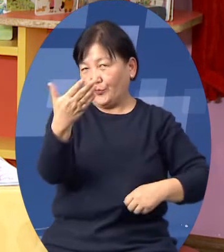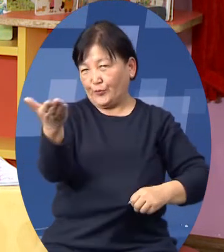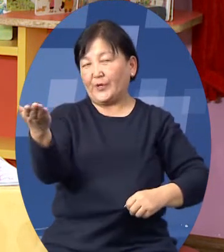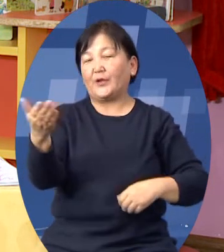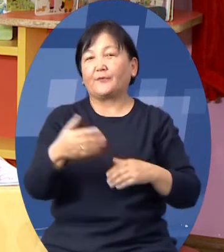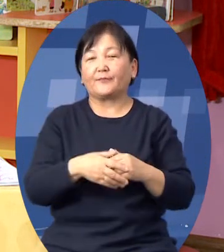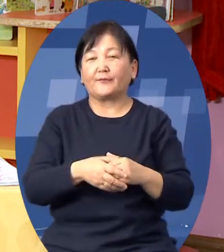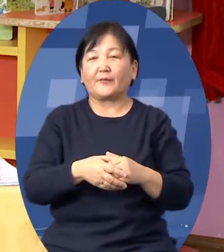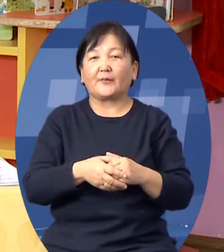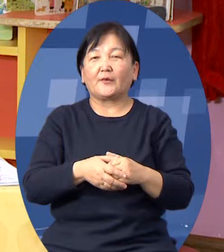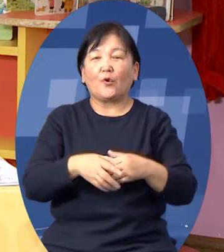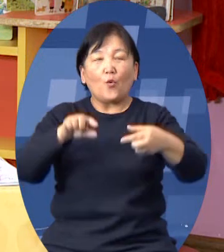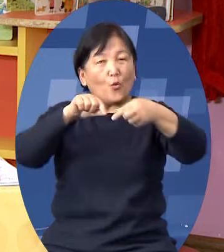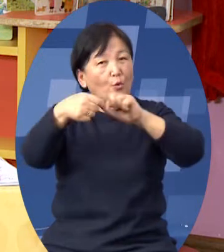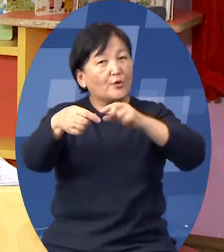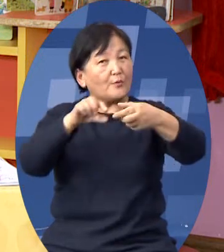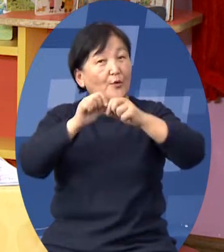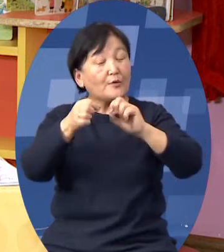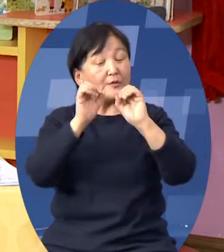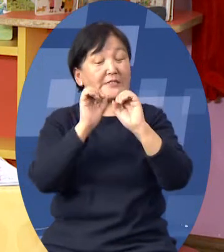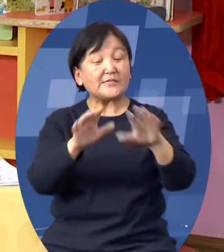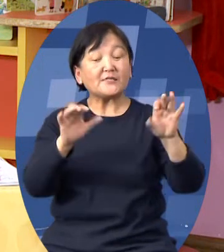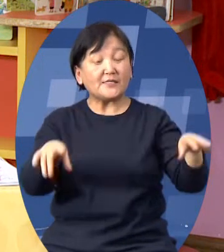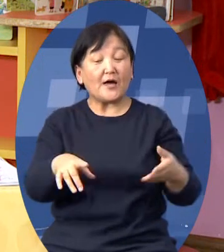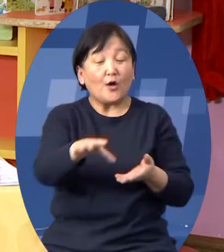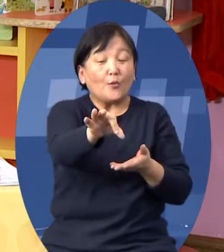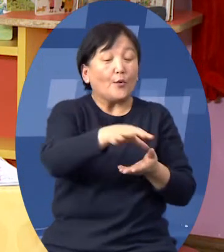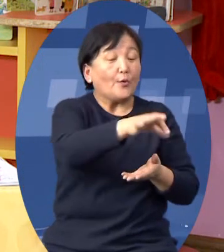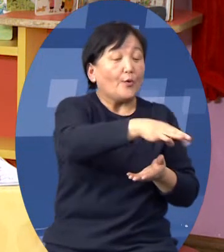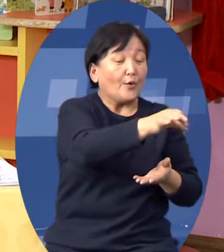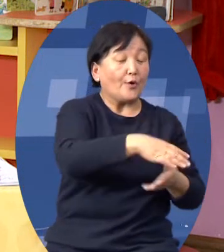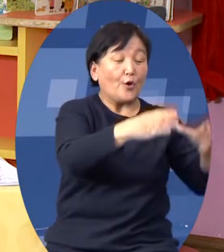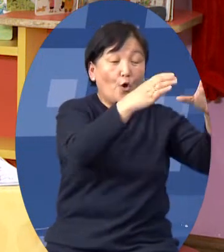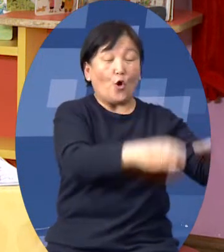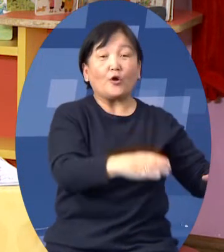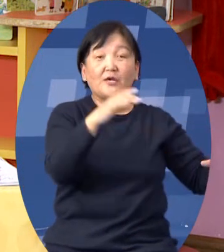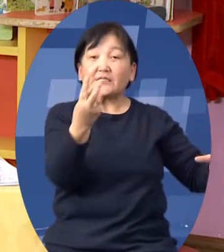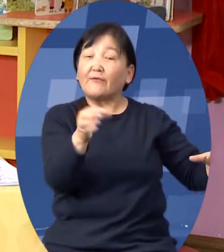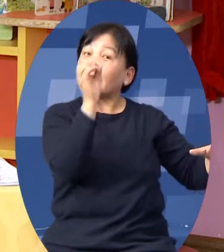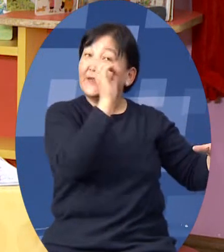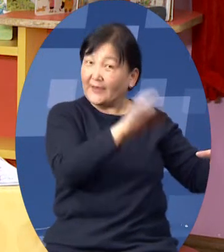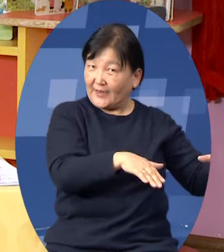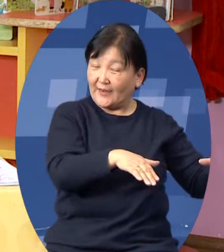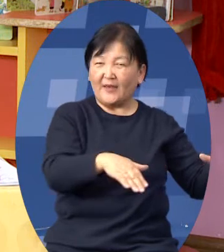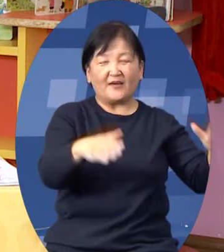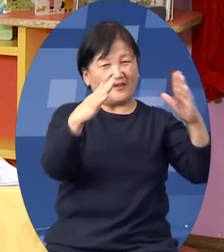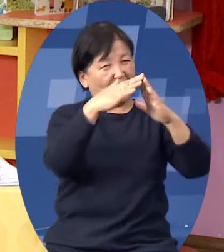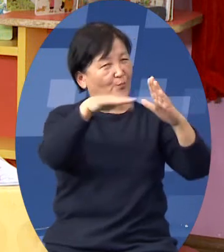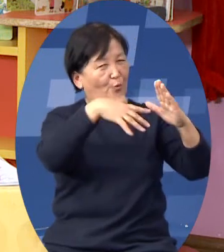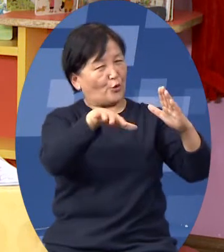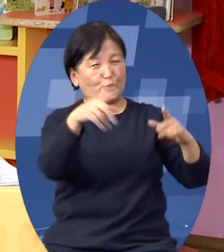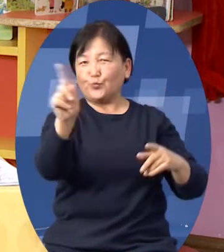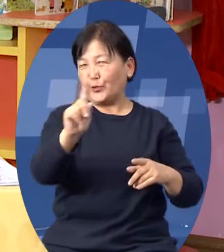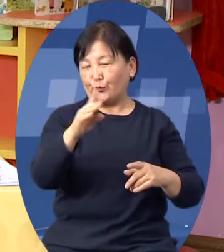бүгдээрээ ингэж урж бохирдуулсан цаасаа түүгээд хогийн саван заавал хийш шүү. Тэгэхгүй бол яах вэ?